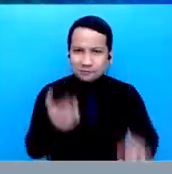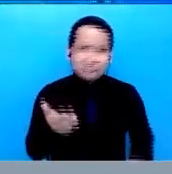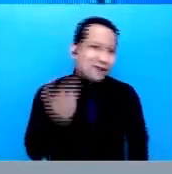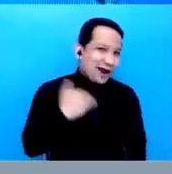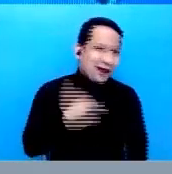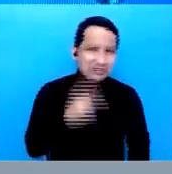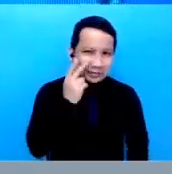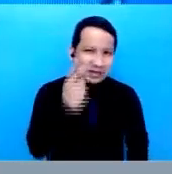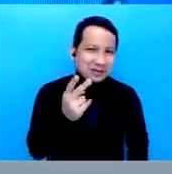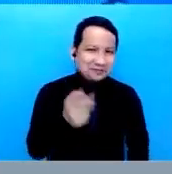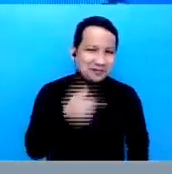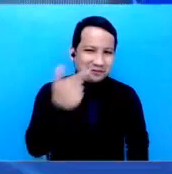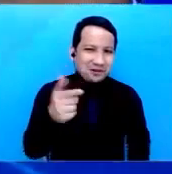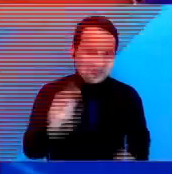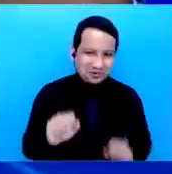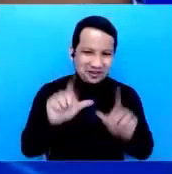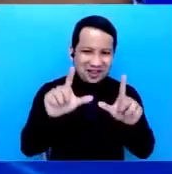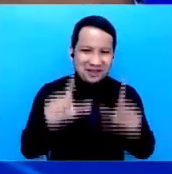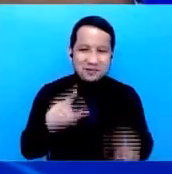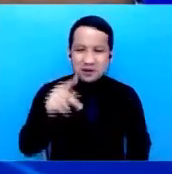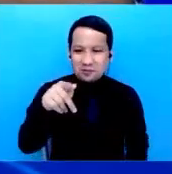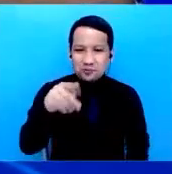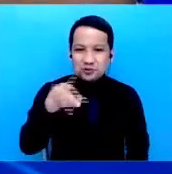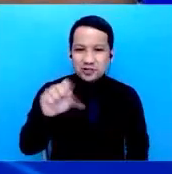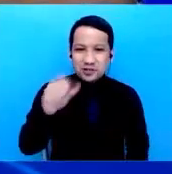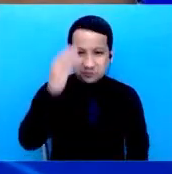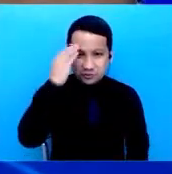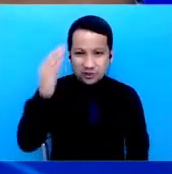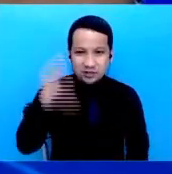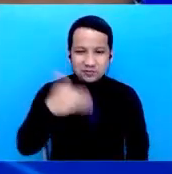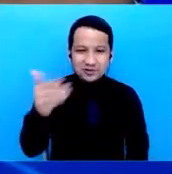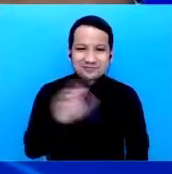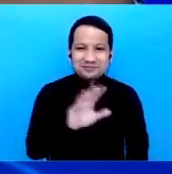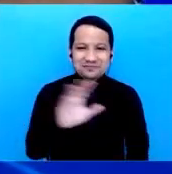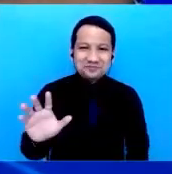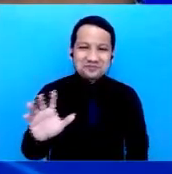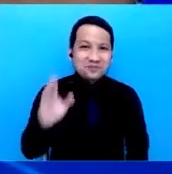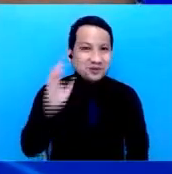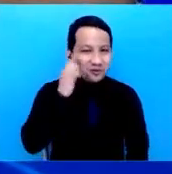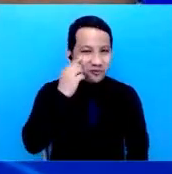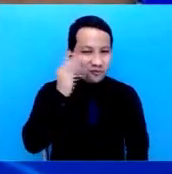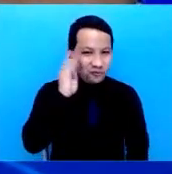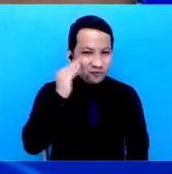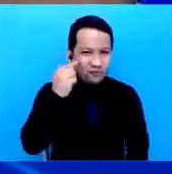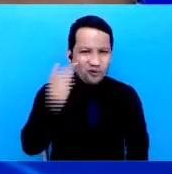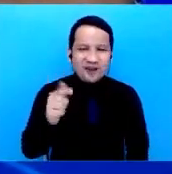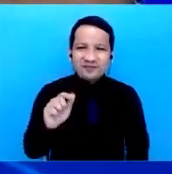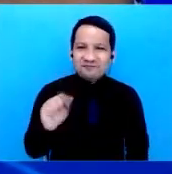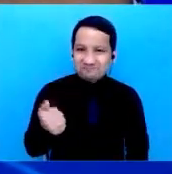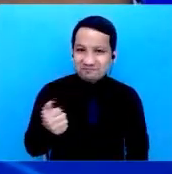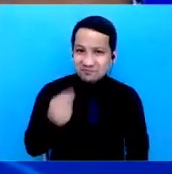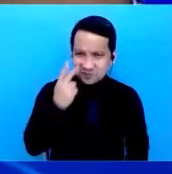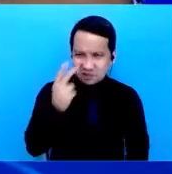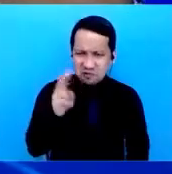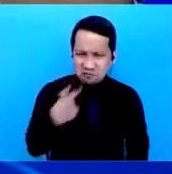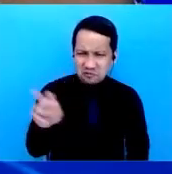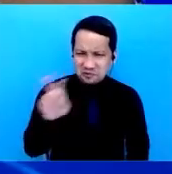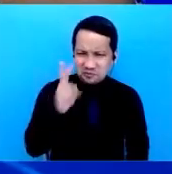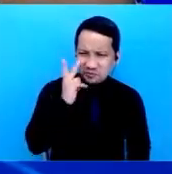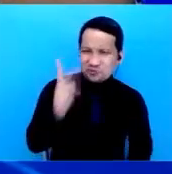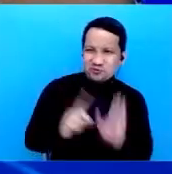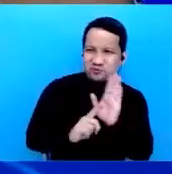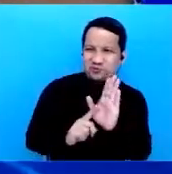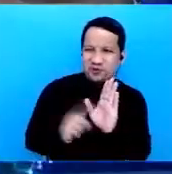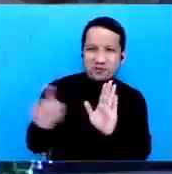yan. Live mula sa Pulilan, Bulacan, nasa frontline ng balitang yan, si Mon Gualvez. Mon, itour mo naman kami dyan.